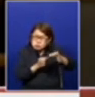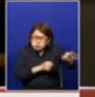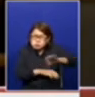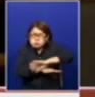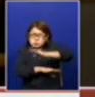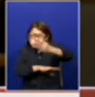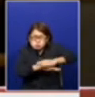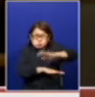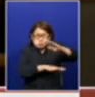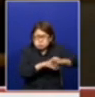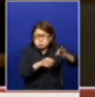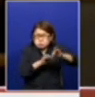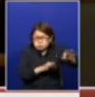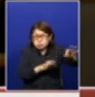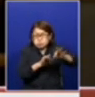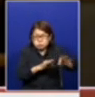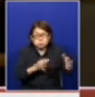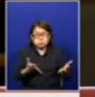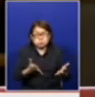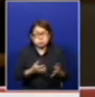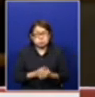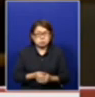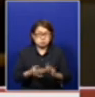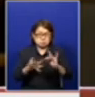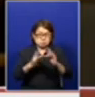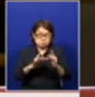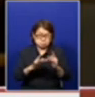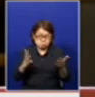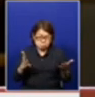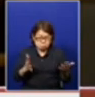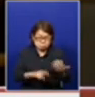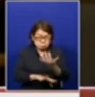ะมีคอมพิวเตอร์ไหมแม้แต่ไฟฟ้ายังจะไม่มีเลย